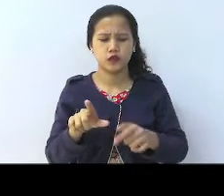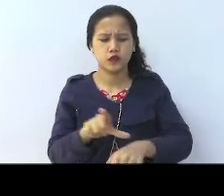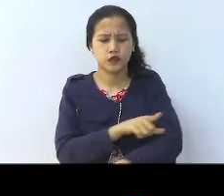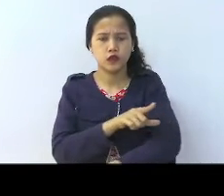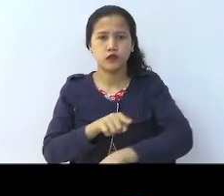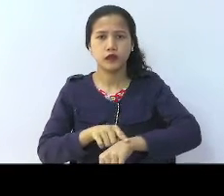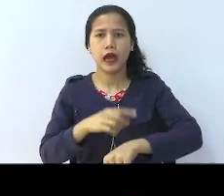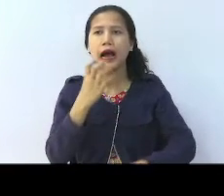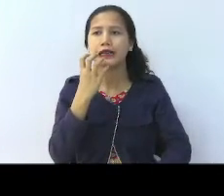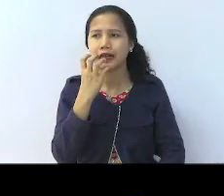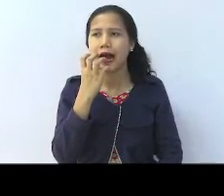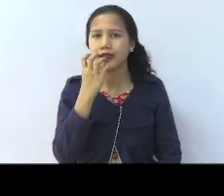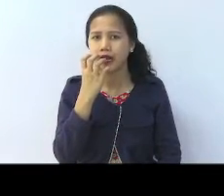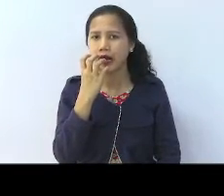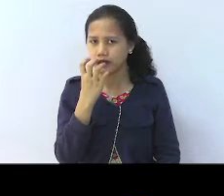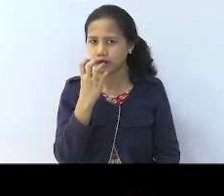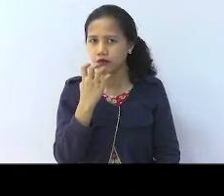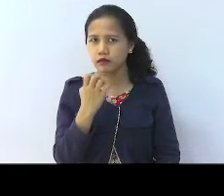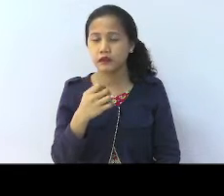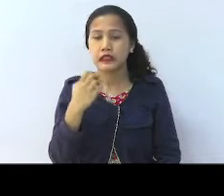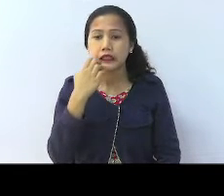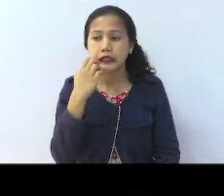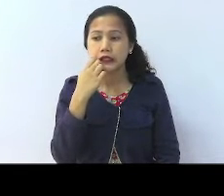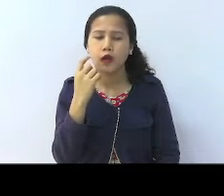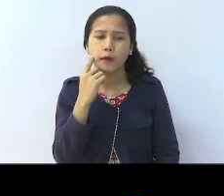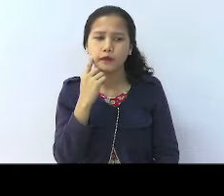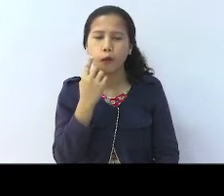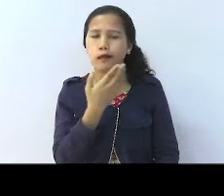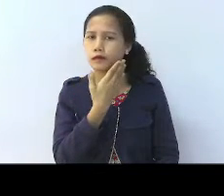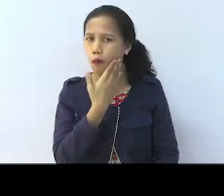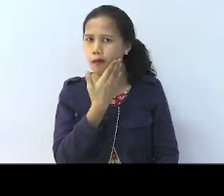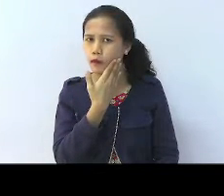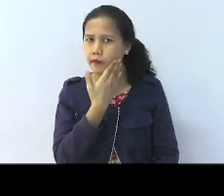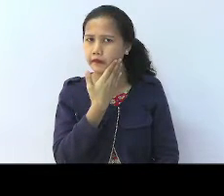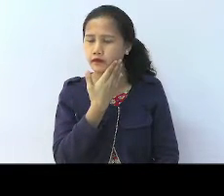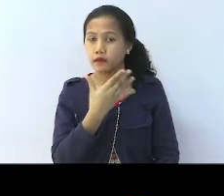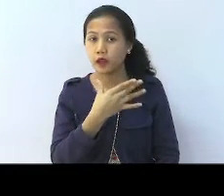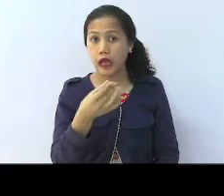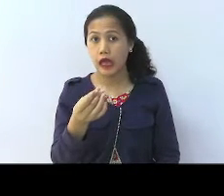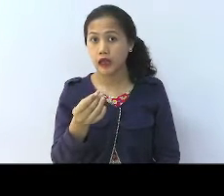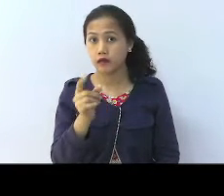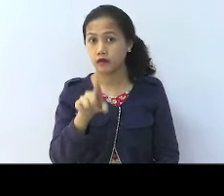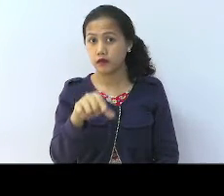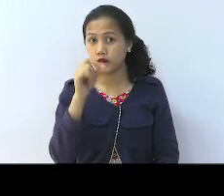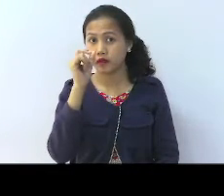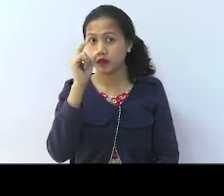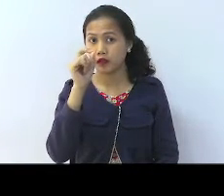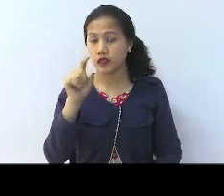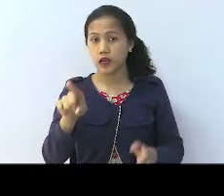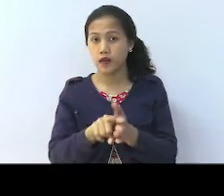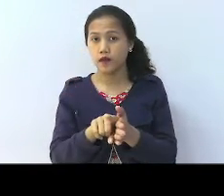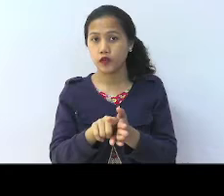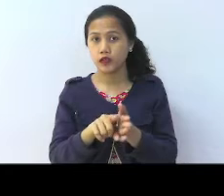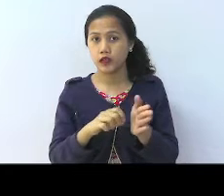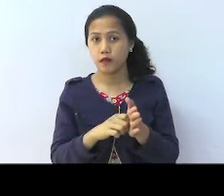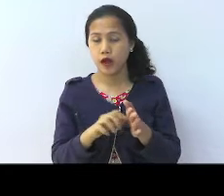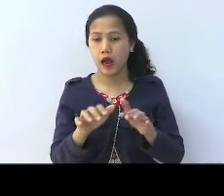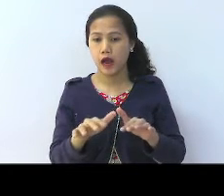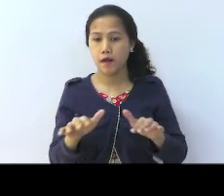para maiwasan ang paninigas ng inyong muscles sa panga at leeg. Iwasan ang matagal